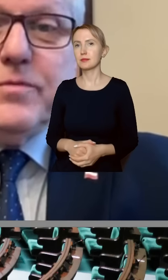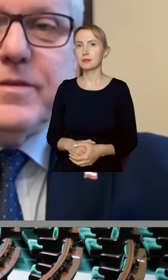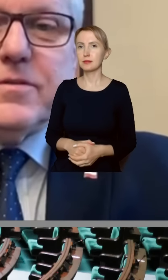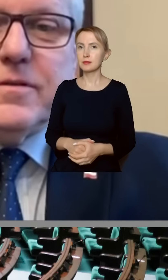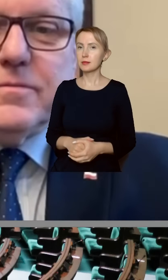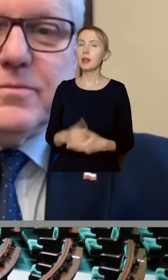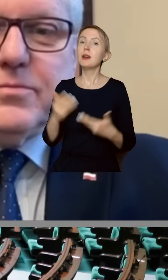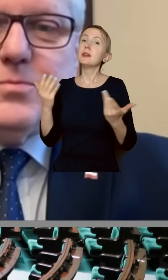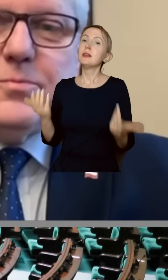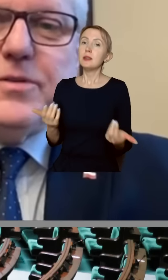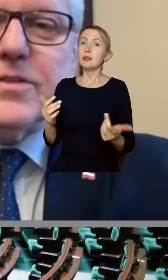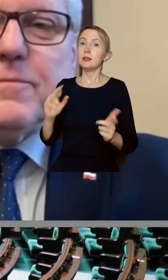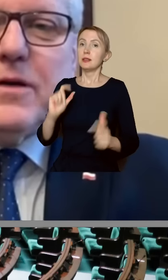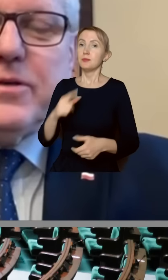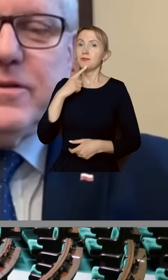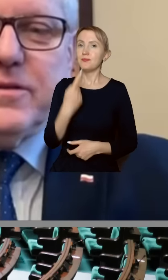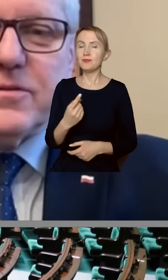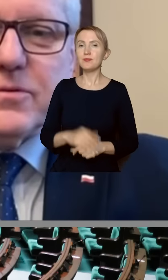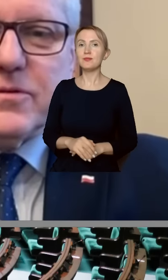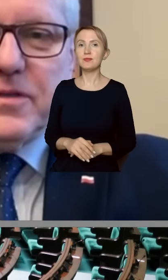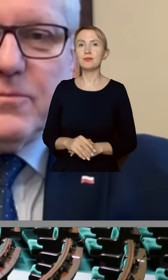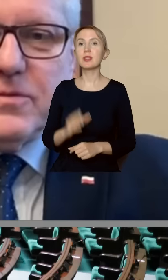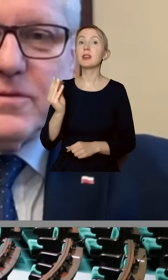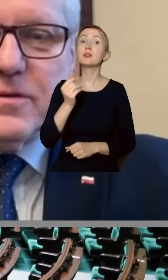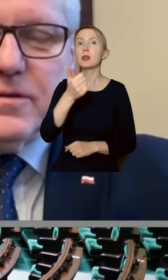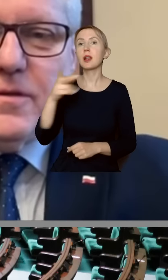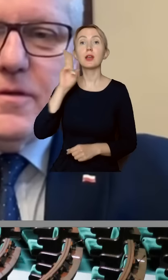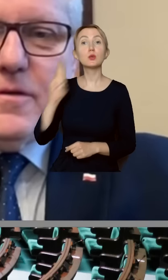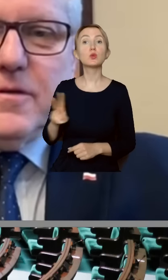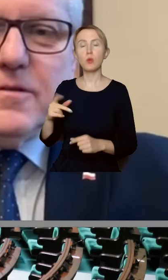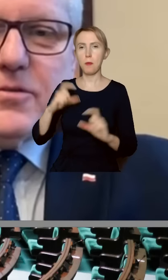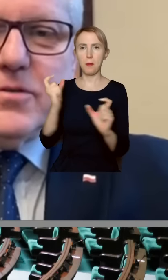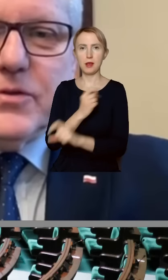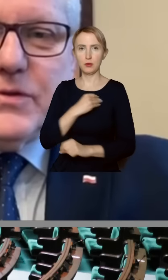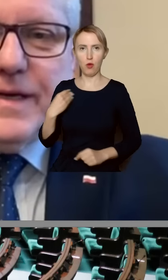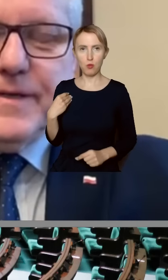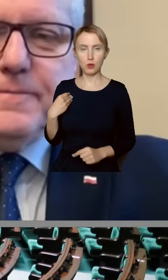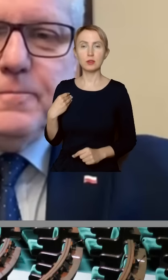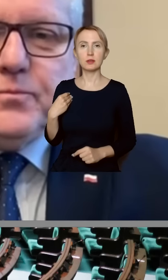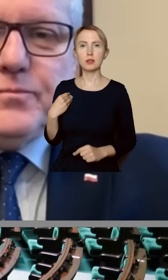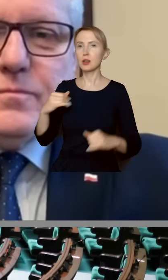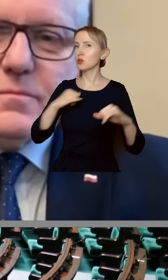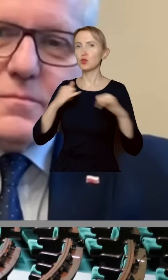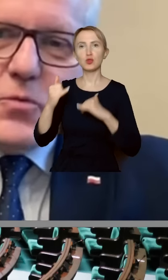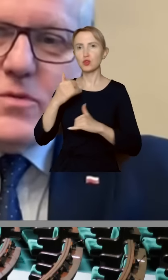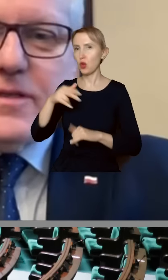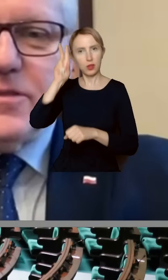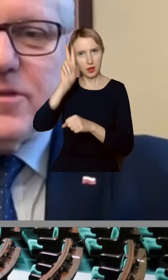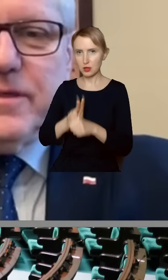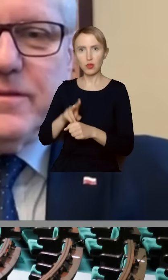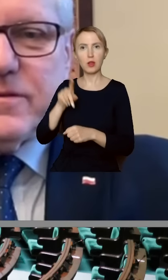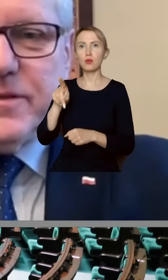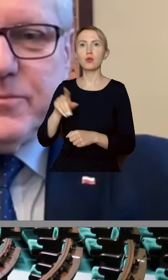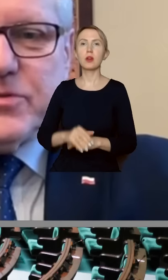No cóż powiedzieć, no jeszcze paru innych instytucji państwa polskiego rząd nie uznaje,